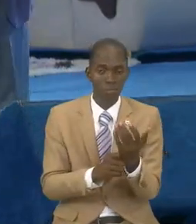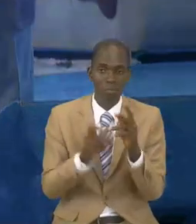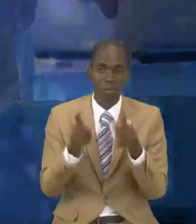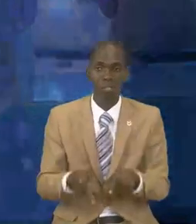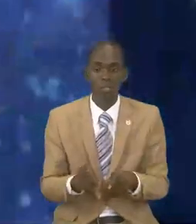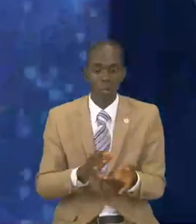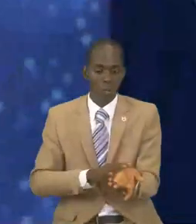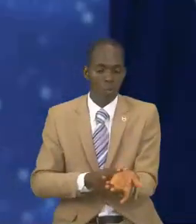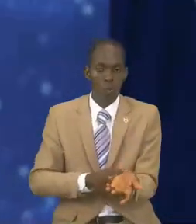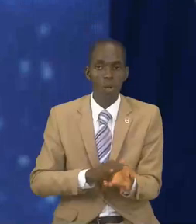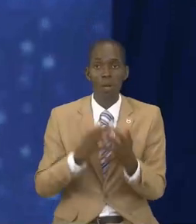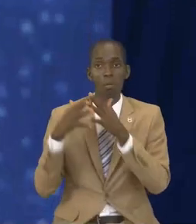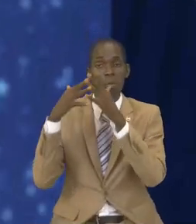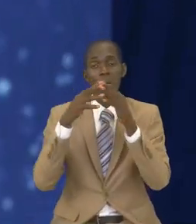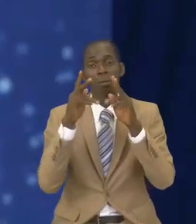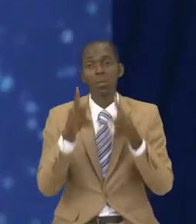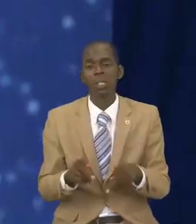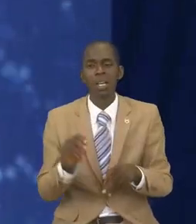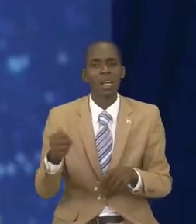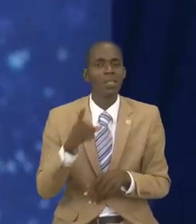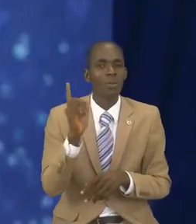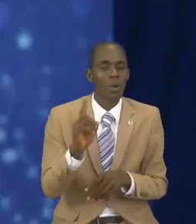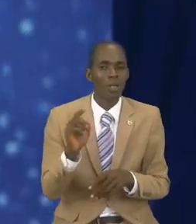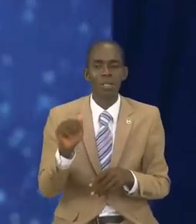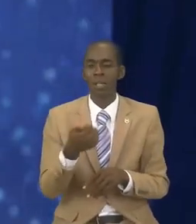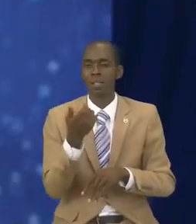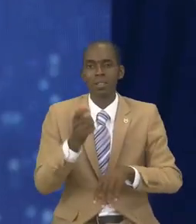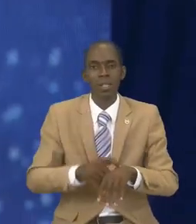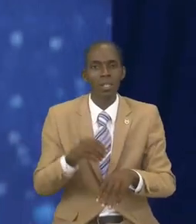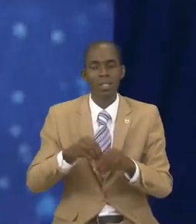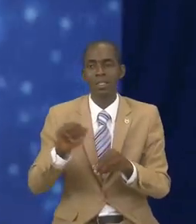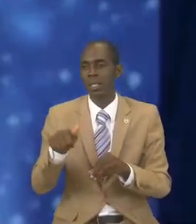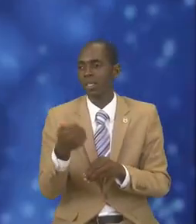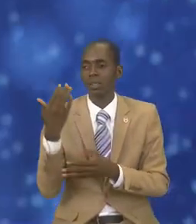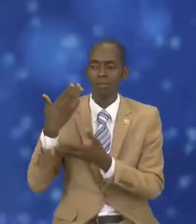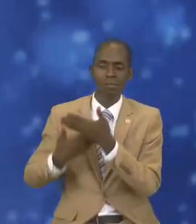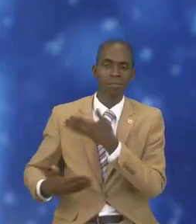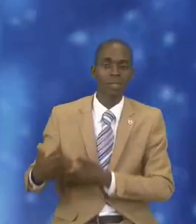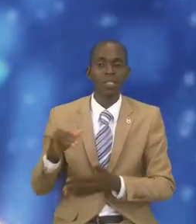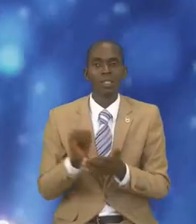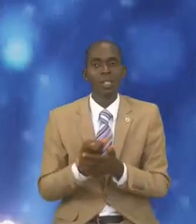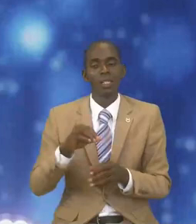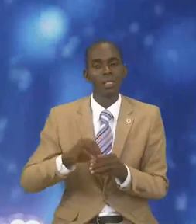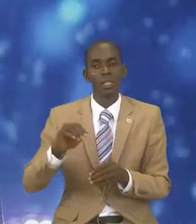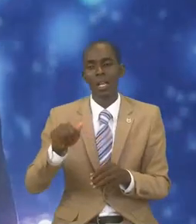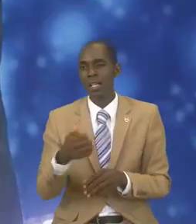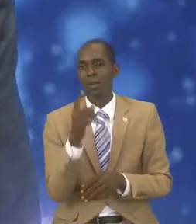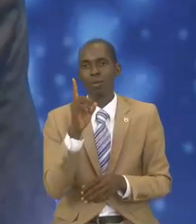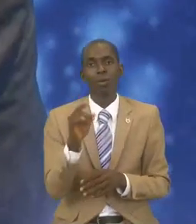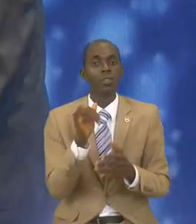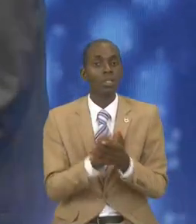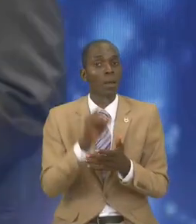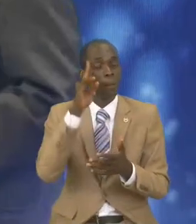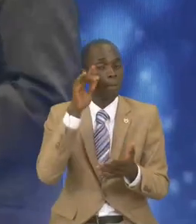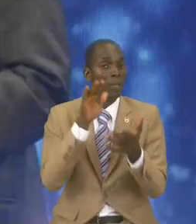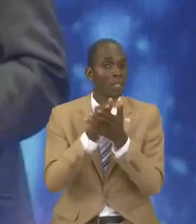Amérique, afin que quiconque, n'importe où, en tout temps, dans n'importe quelle génération, afin que quiconque